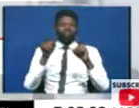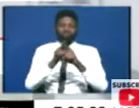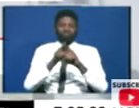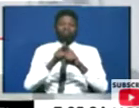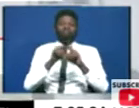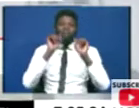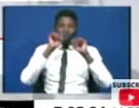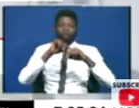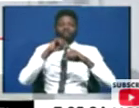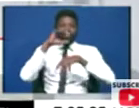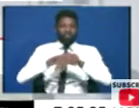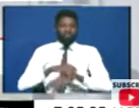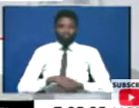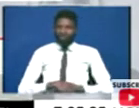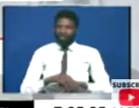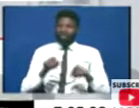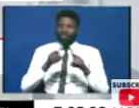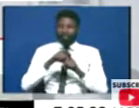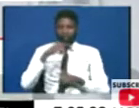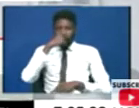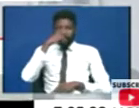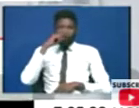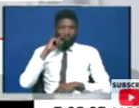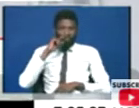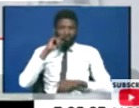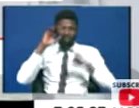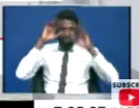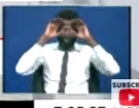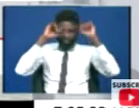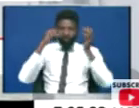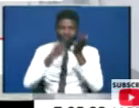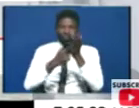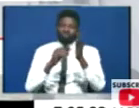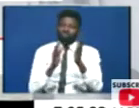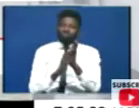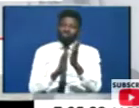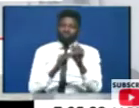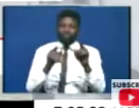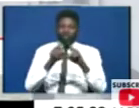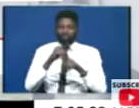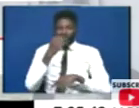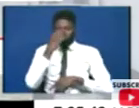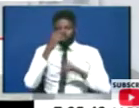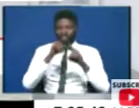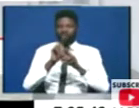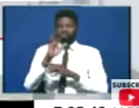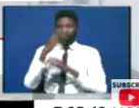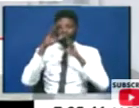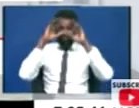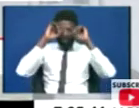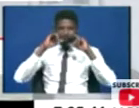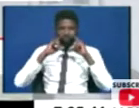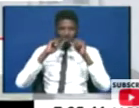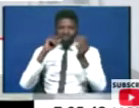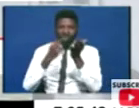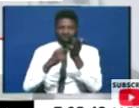Museveni pia alimpongeza William Ruto kama rais wa tano wa taifa hili. Museveni alitoa hakikisho kwamba taifa lake litaendelea kushirikiana na